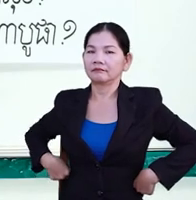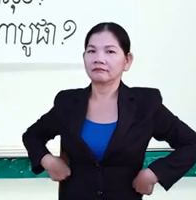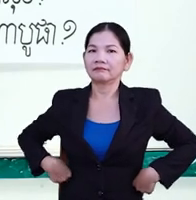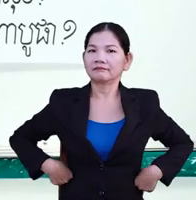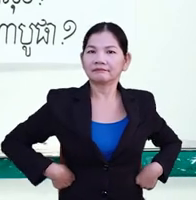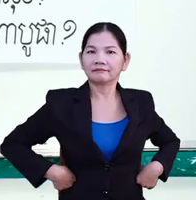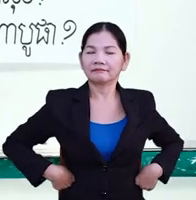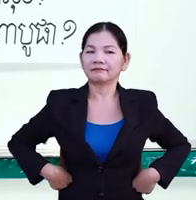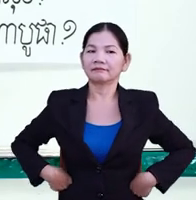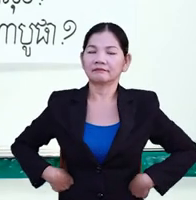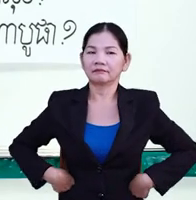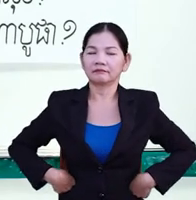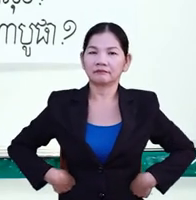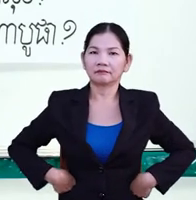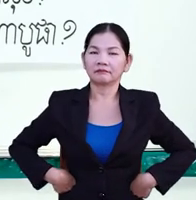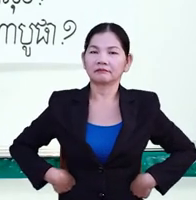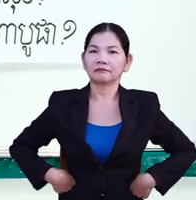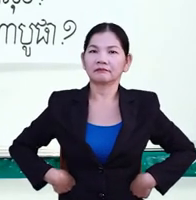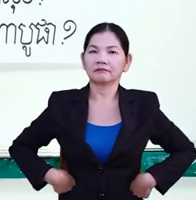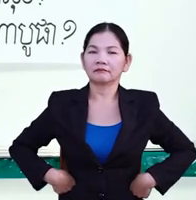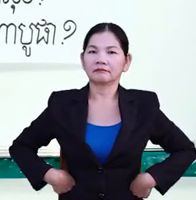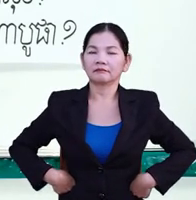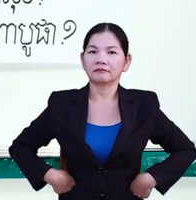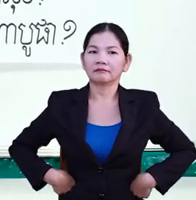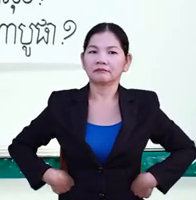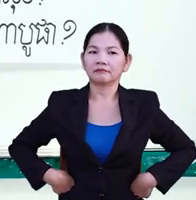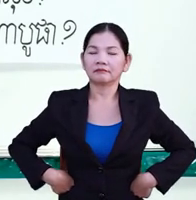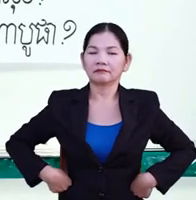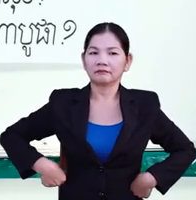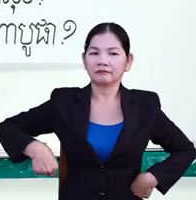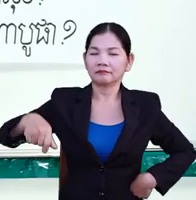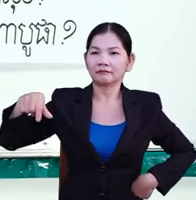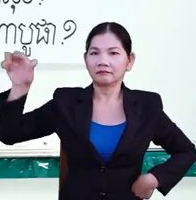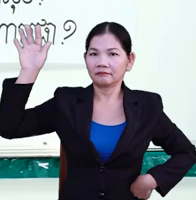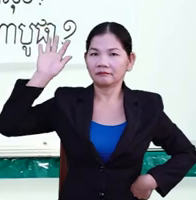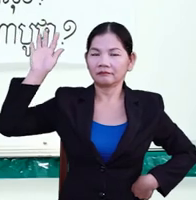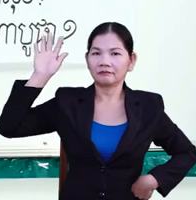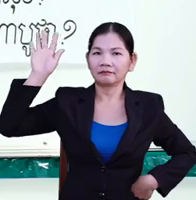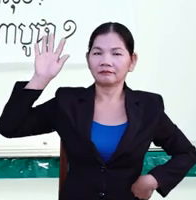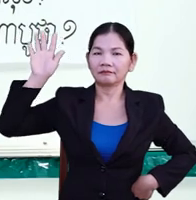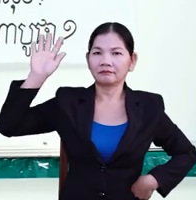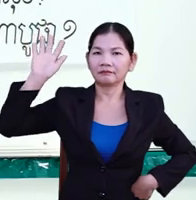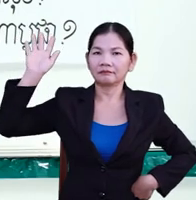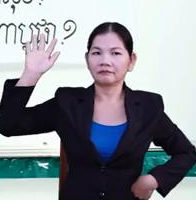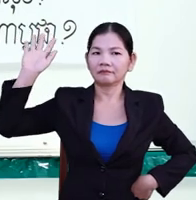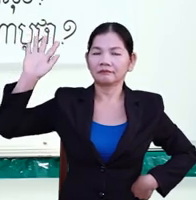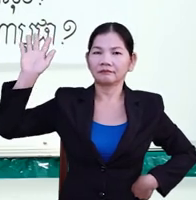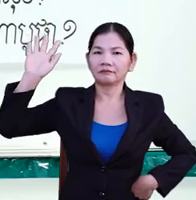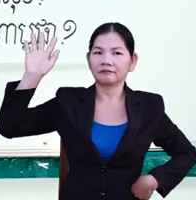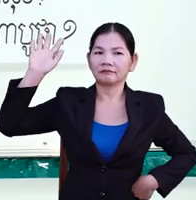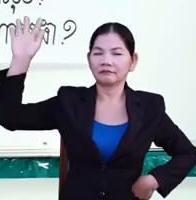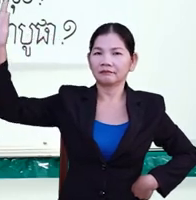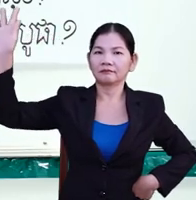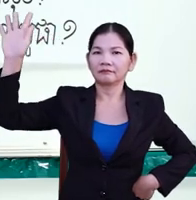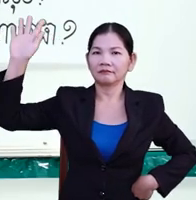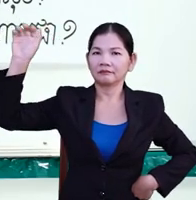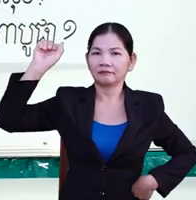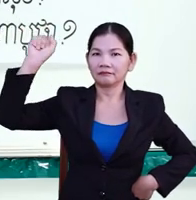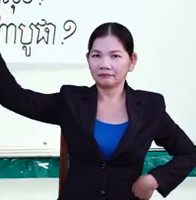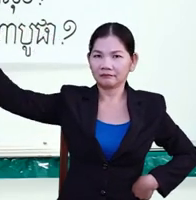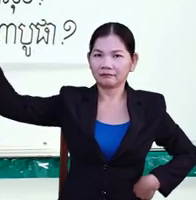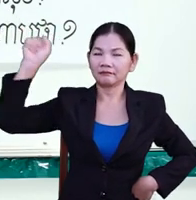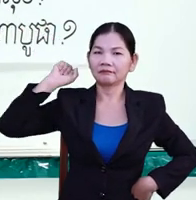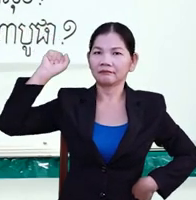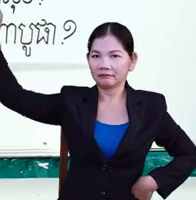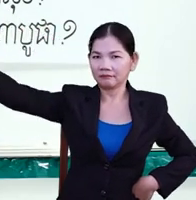ញ្ចឹងកូនចាមុននឹងកាច់ចង្កេះសូមកូនកូនលើកដៃស្ដាំបង្ហាញអ្នកគ្រូសិនមកចាស្ដាំចា